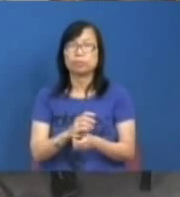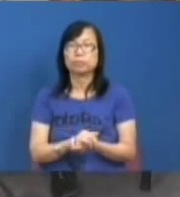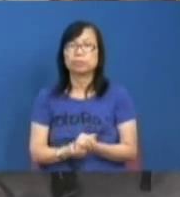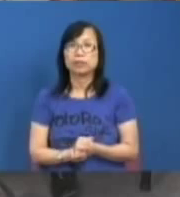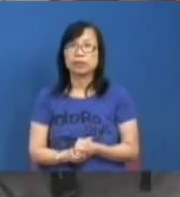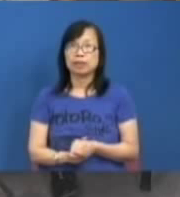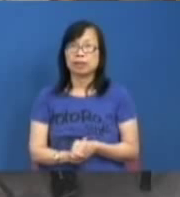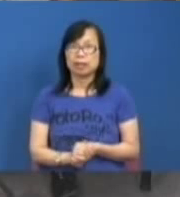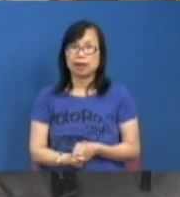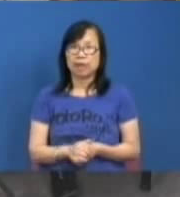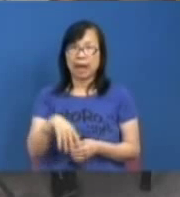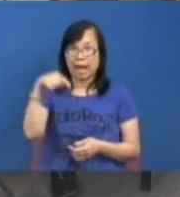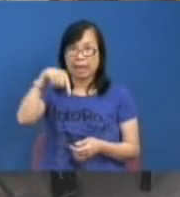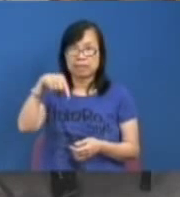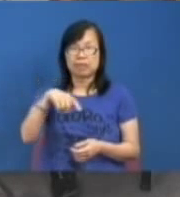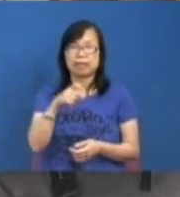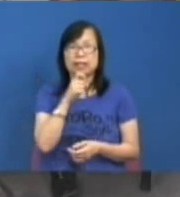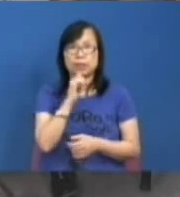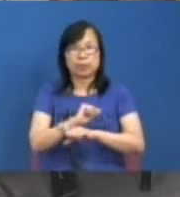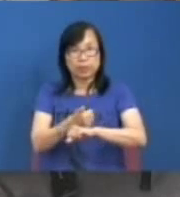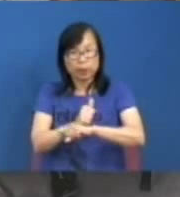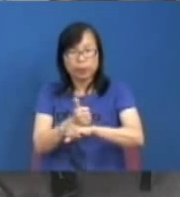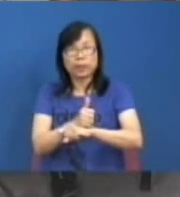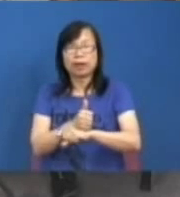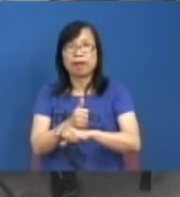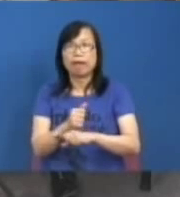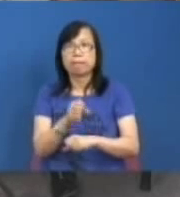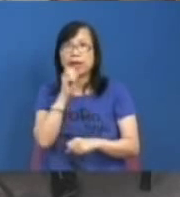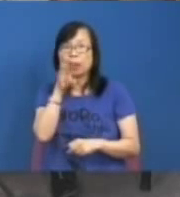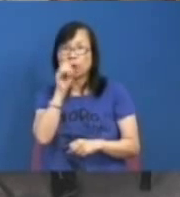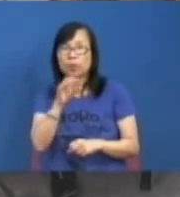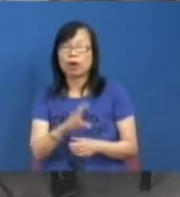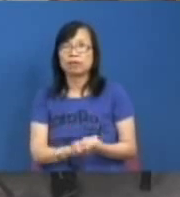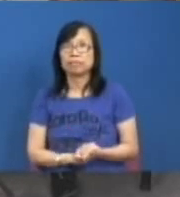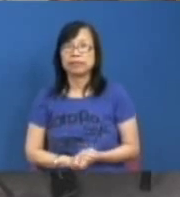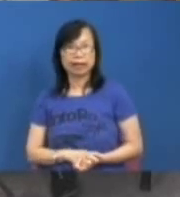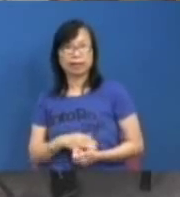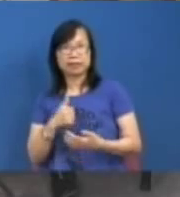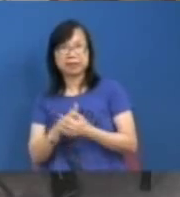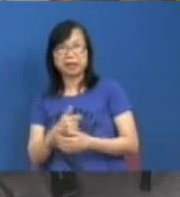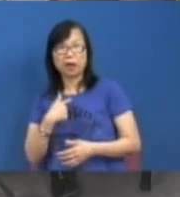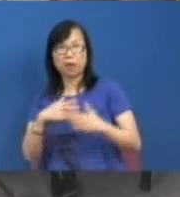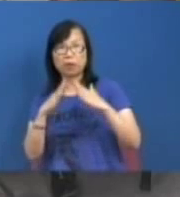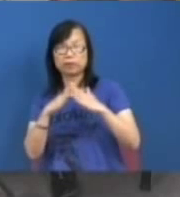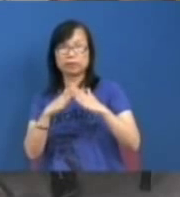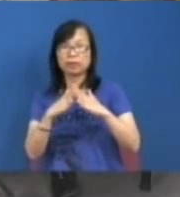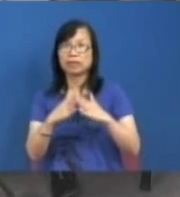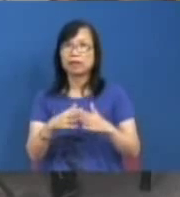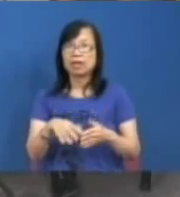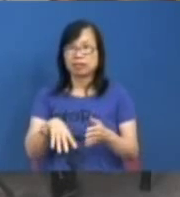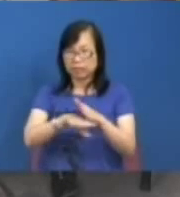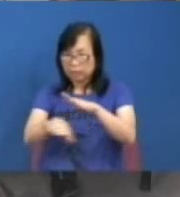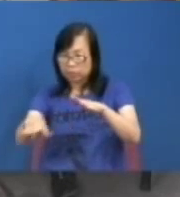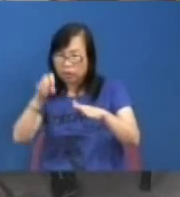可以再下一集或者有機會，我哋喺呢度其他嘅專家都可以講。 但係咁咪慘，如果我屋企整下我自己嗰個地台漏